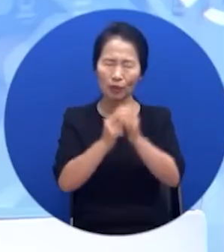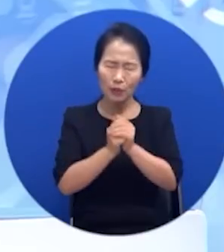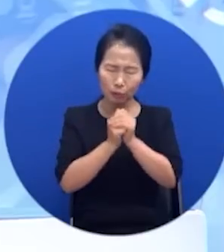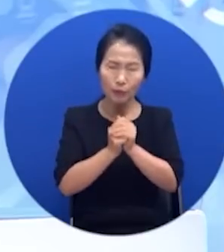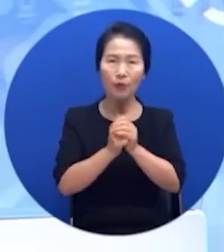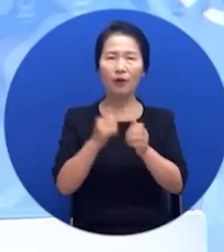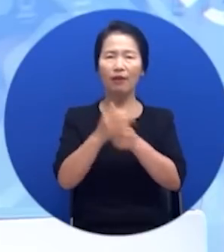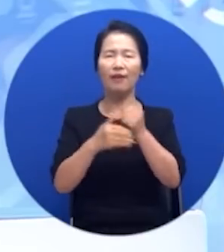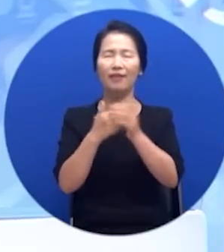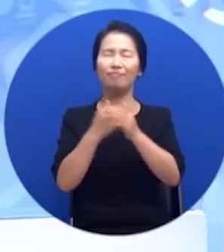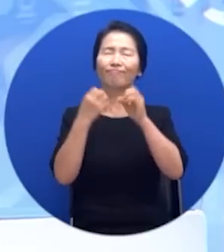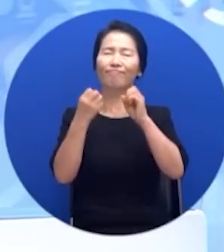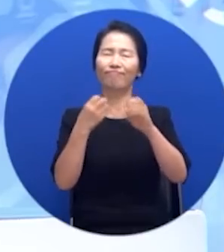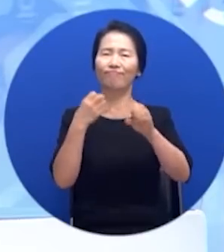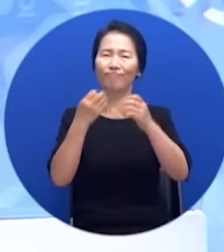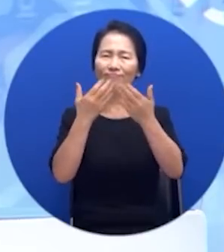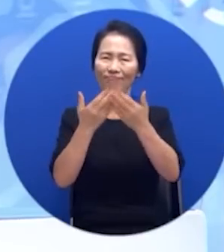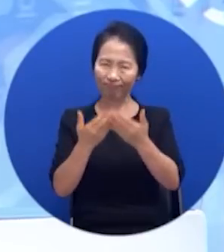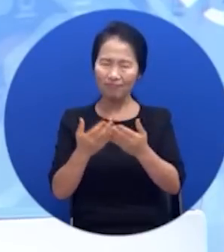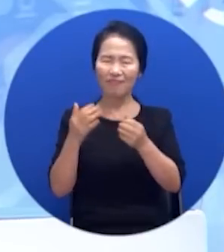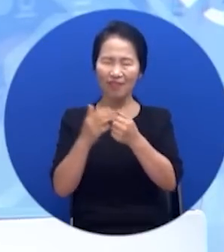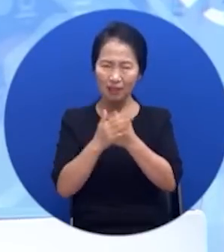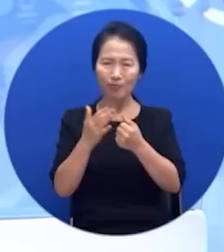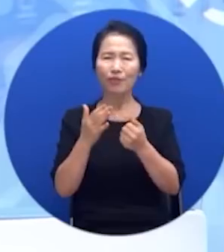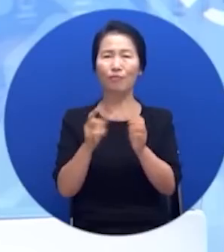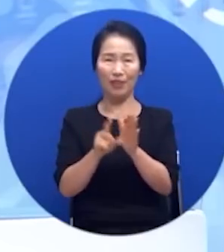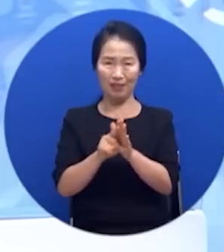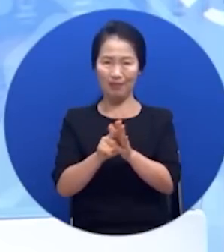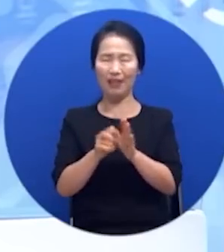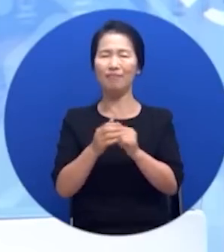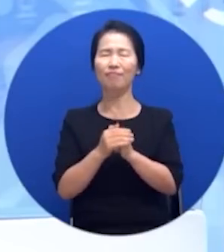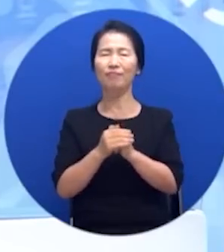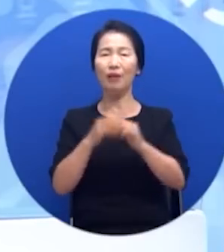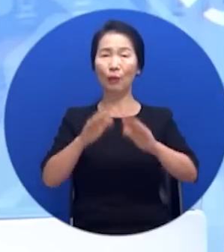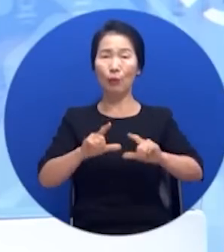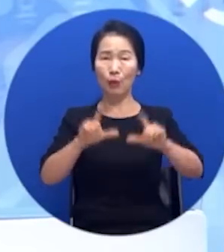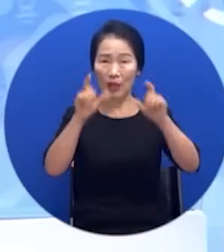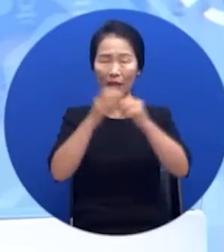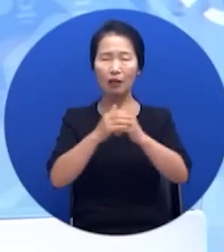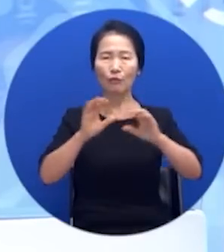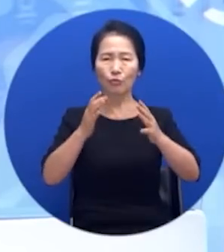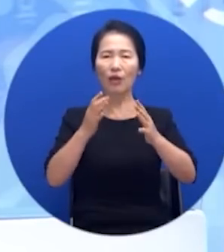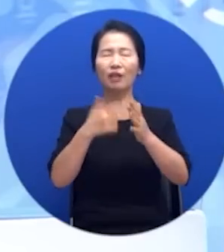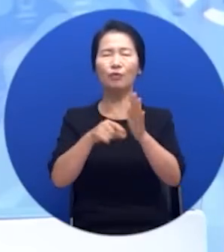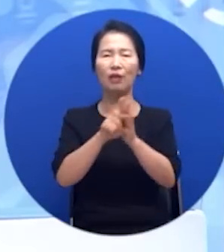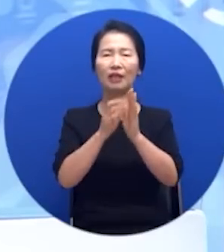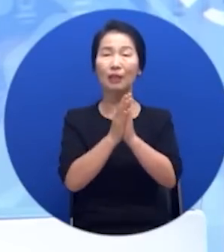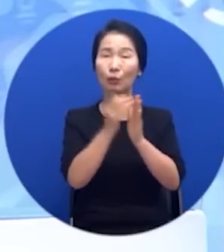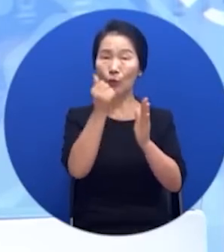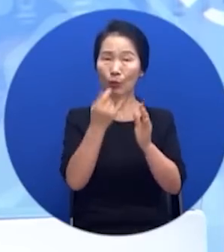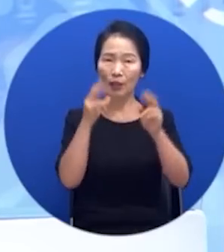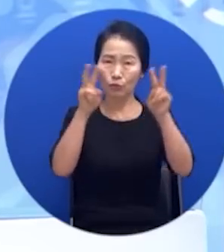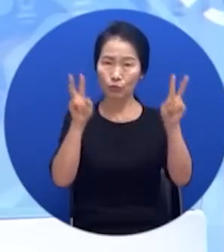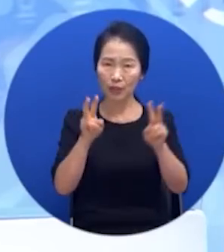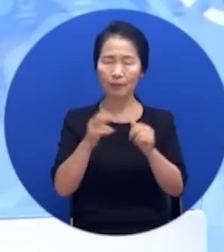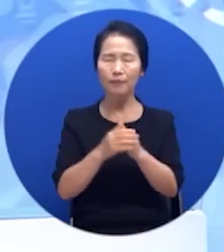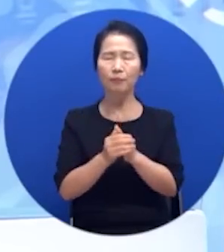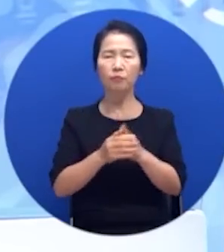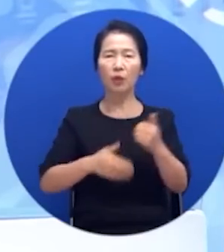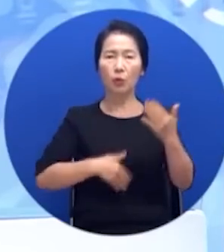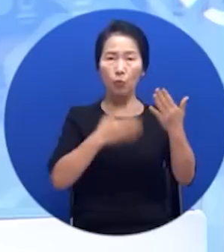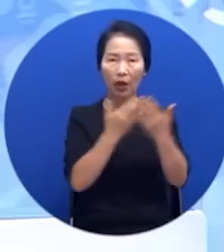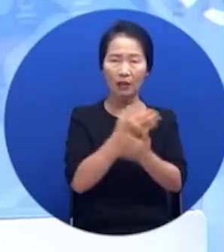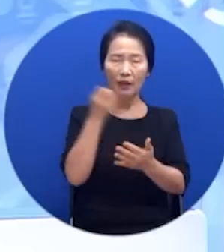응답해 주셨기 때문이라고 믿습니다. 올해 국가초창기도회의 주제는 회개와